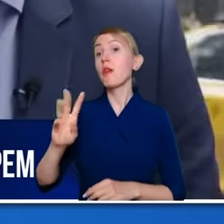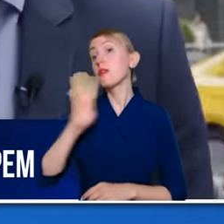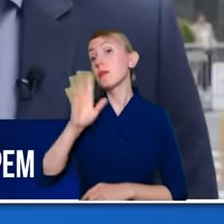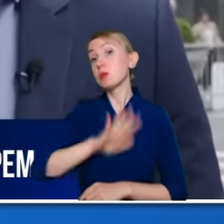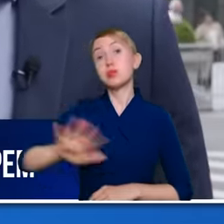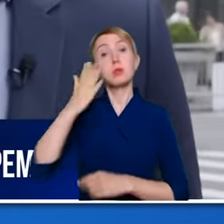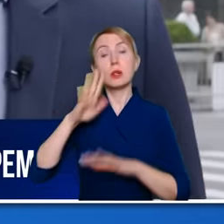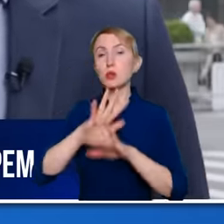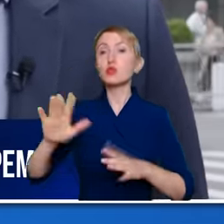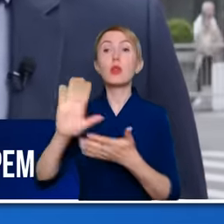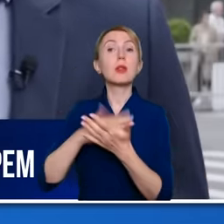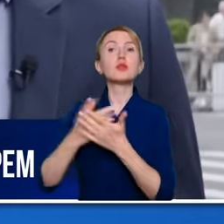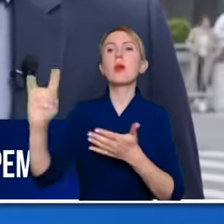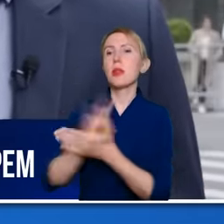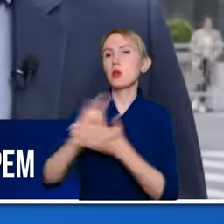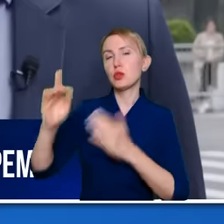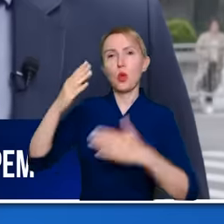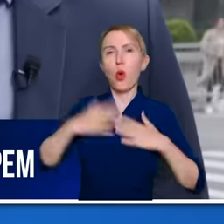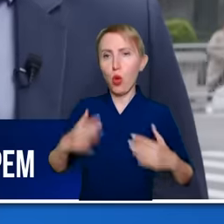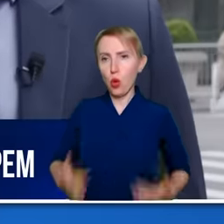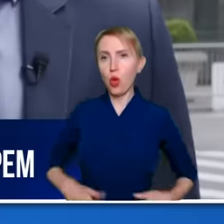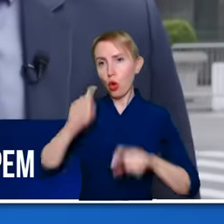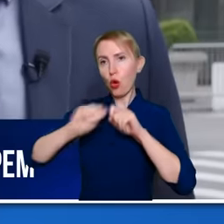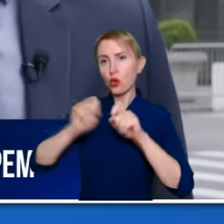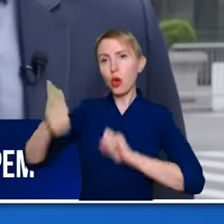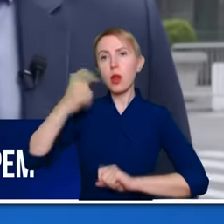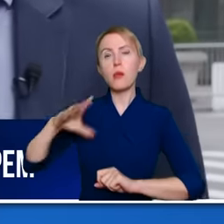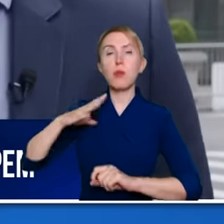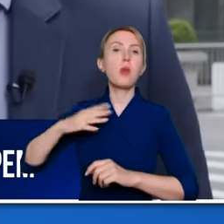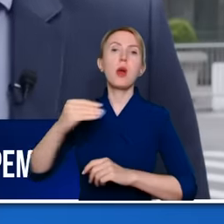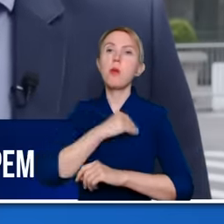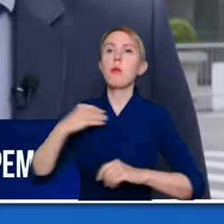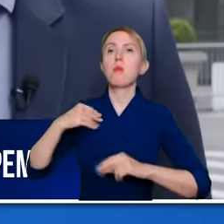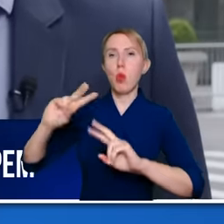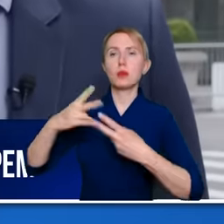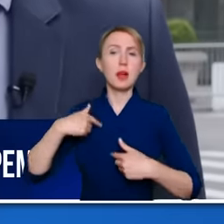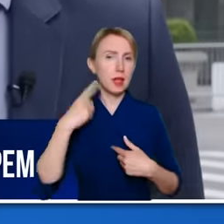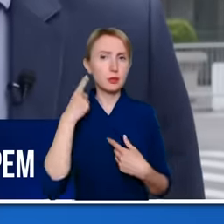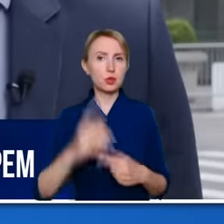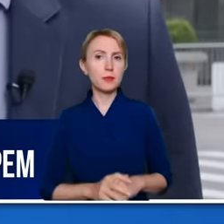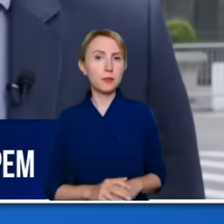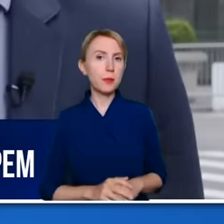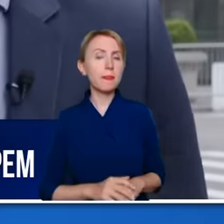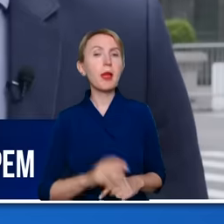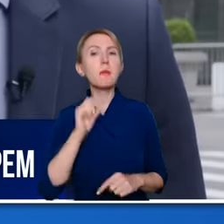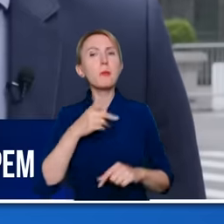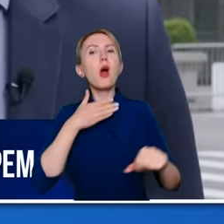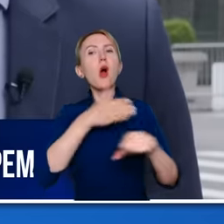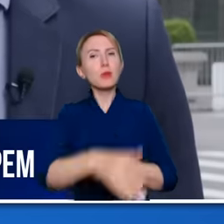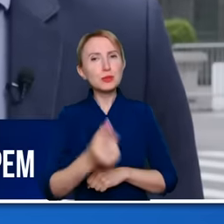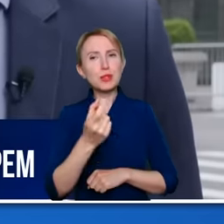na lotnisku kontrolowany byłem przez oficera z polskim. Tak, ja słyszę. O, no właśnie, no mamy opóźnienie. Michał